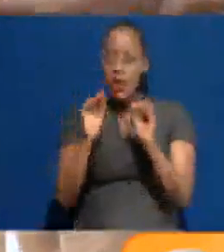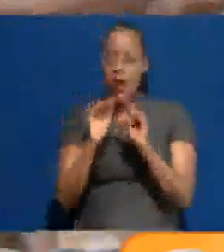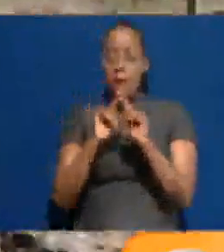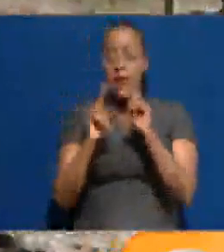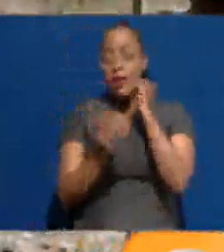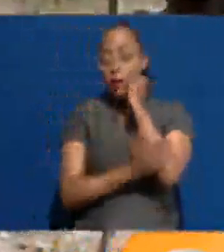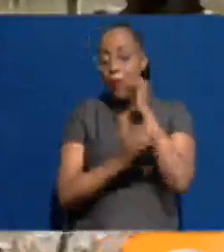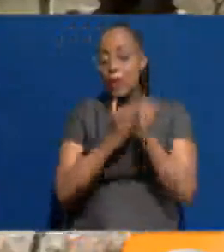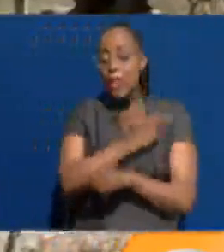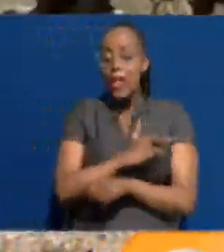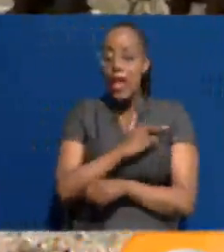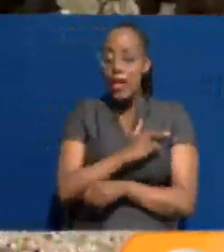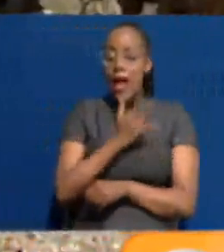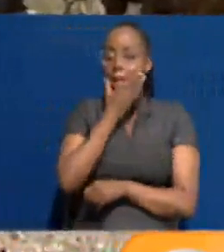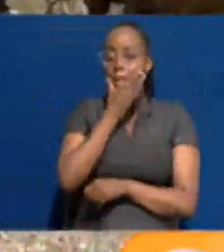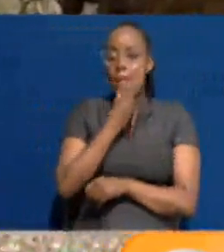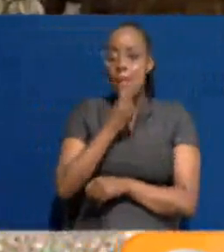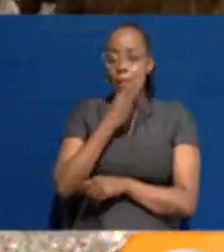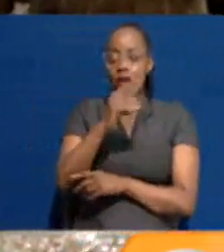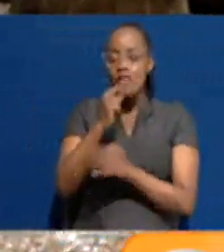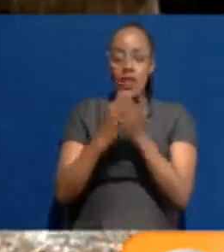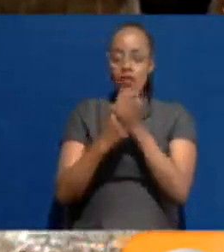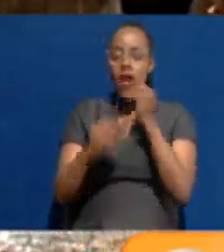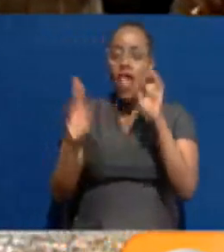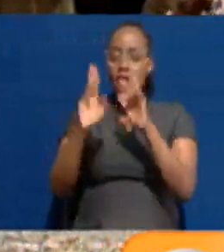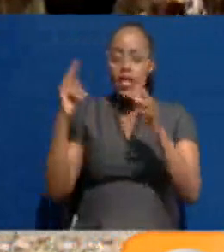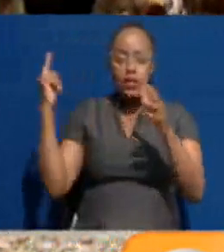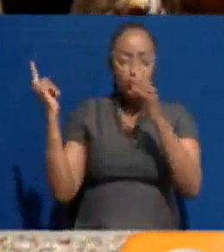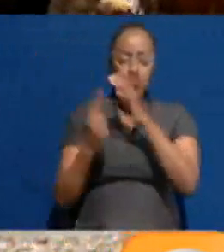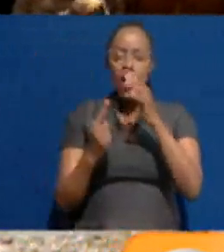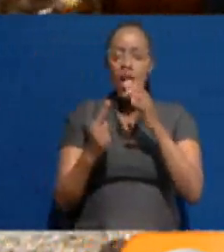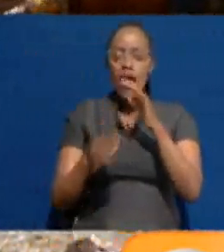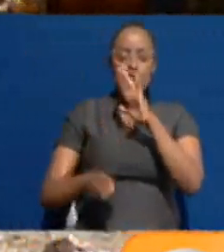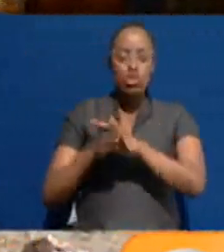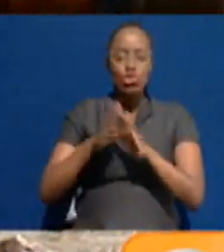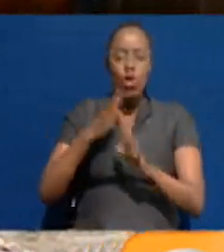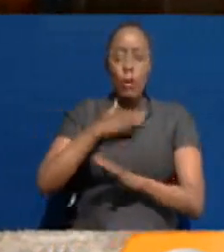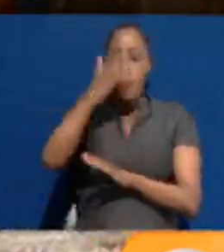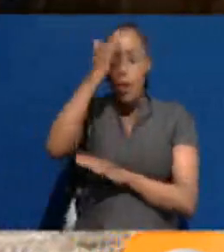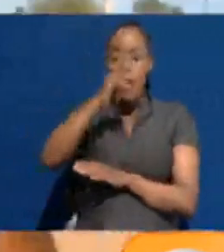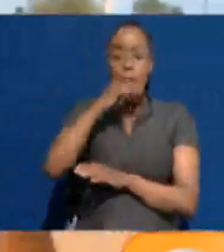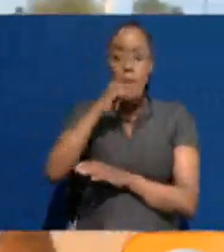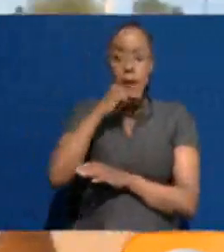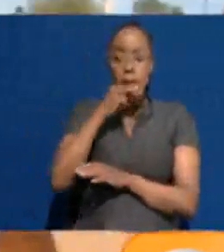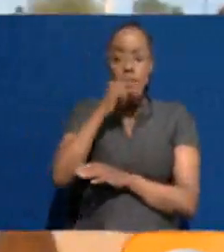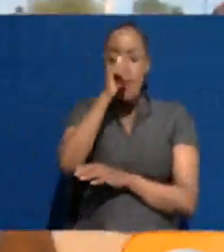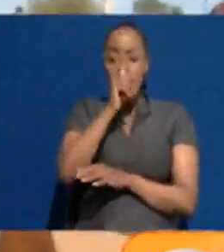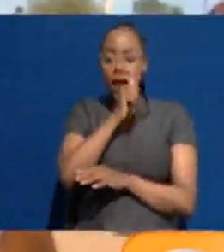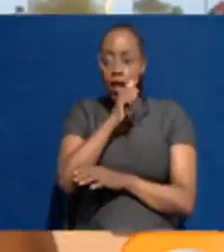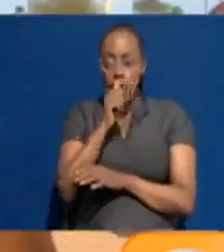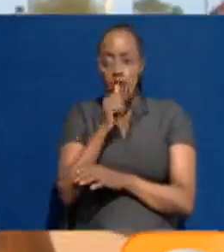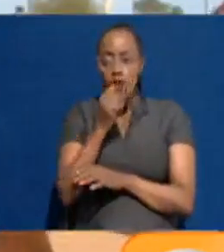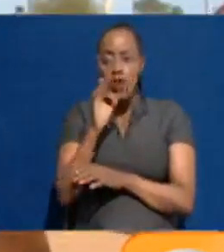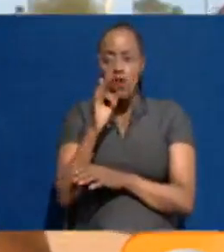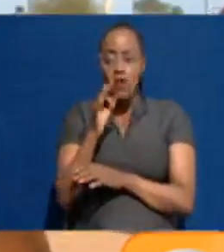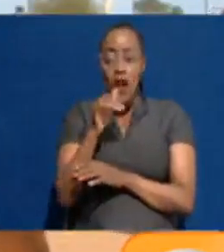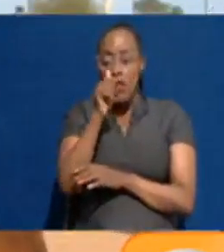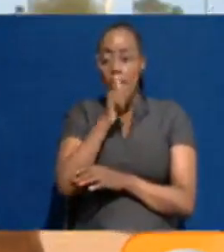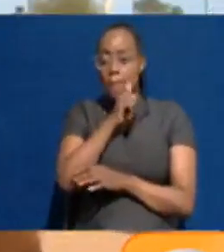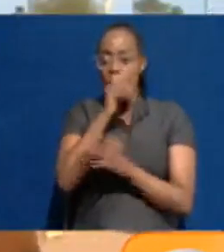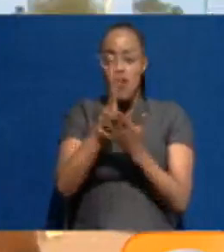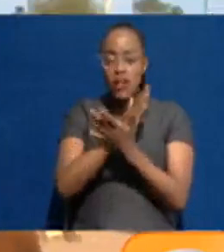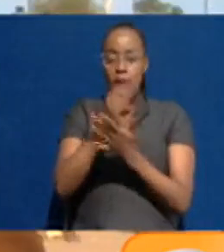mbaya mwanamume akachukua bakora anataka kunichapa anifukuze kwa sababu ya kutaja siri ya wanawake. Ameniambia, wewe